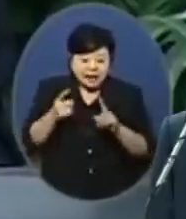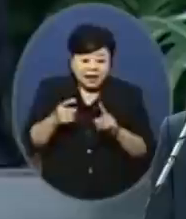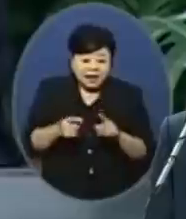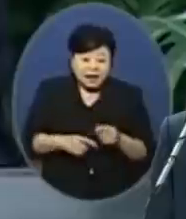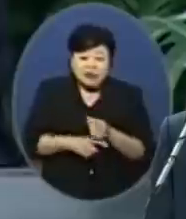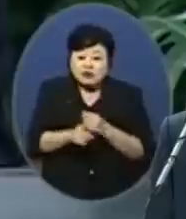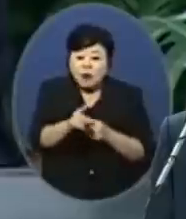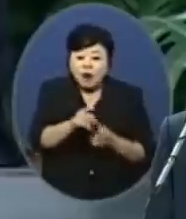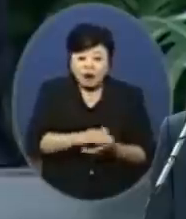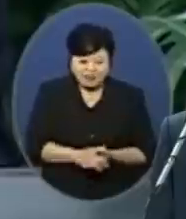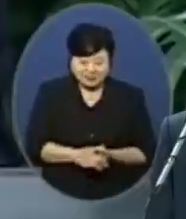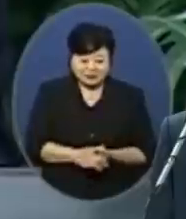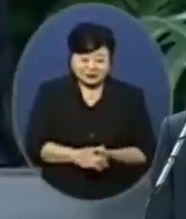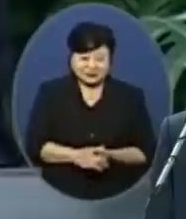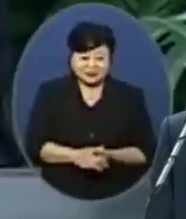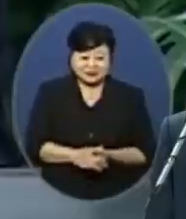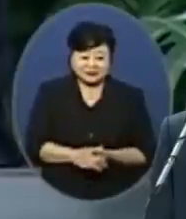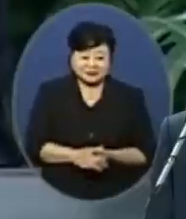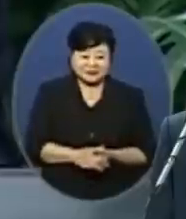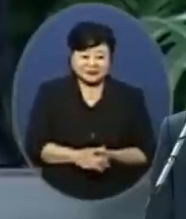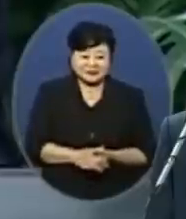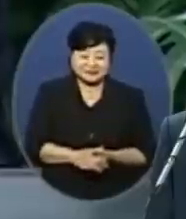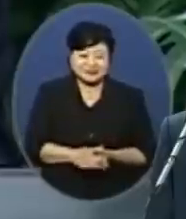여러분 왜 살아났습니까?